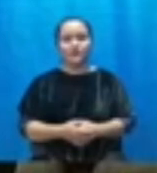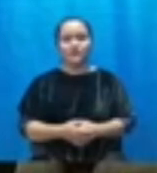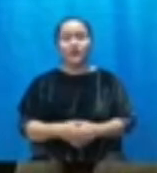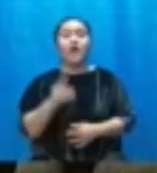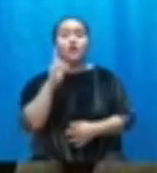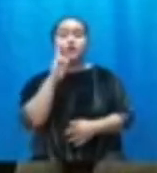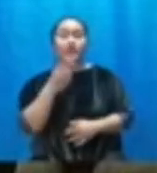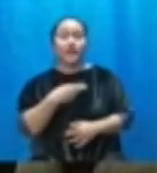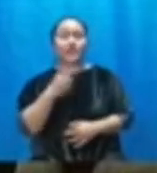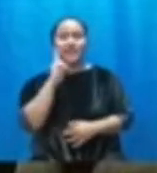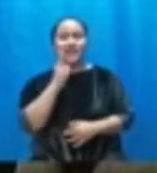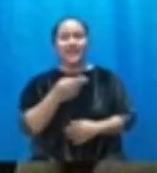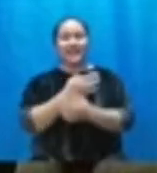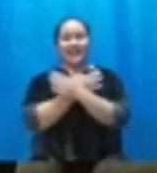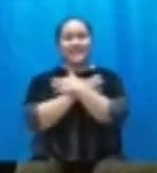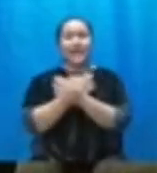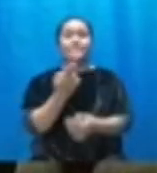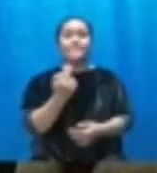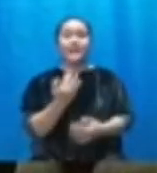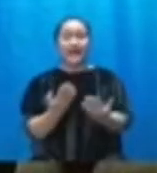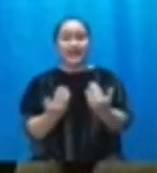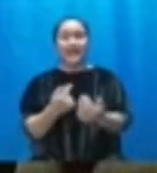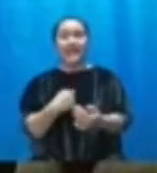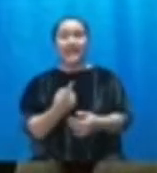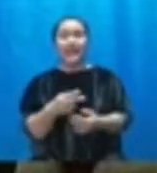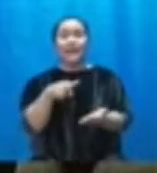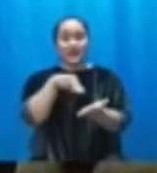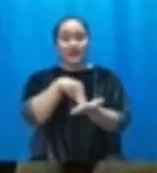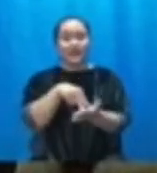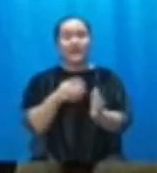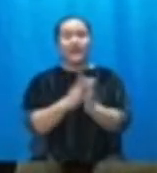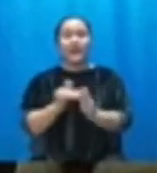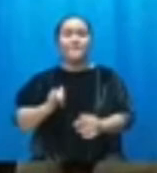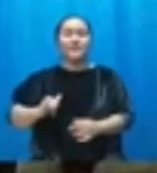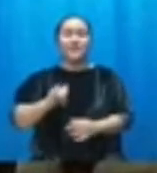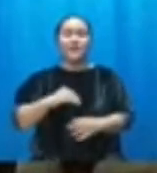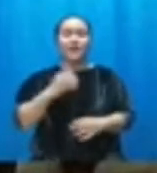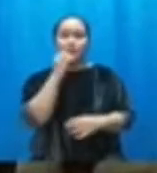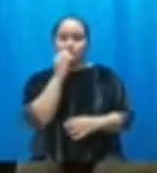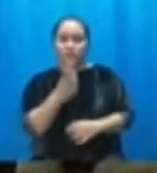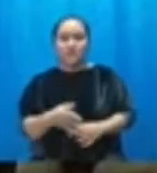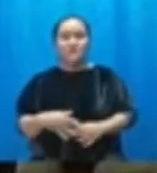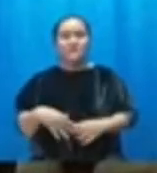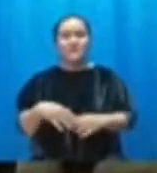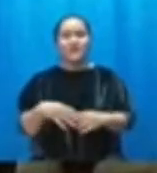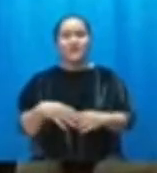Hai saudara-saudaraku yang terkasih marilah kita berdiri dan bersama-sama mengucapkan syahadat iman